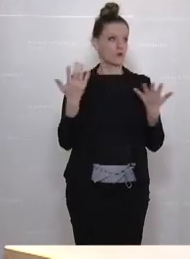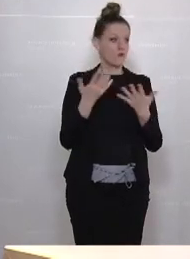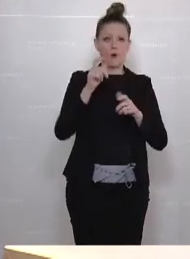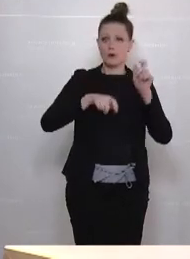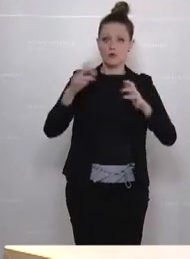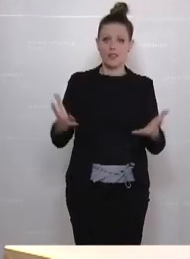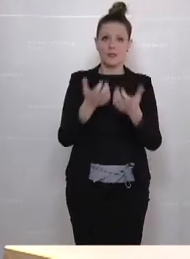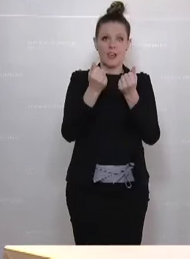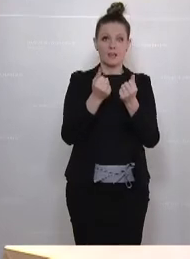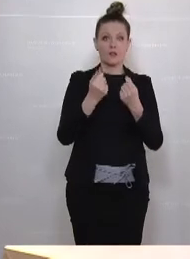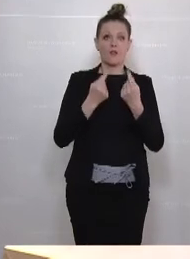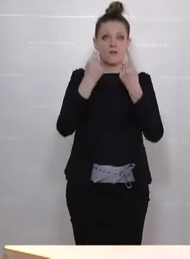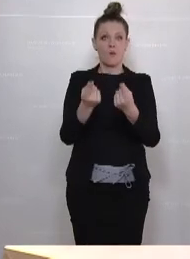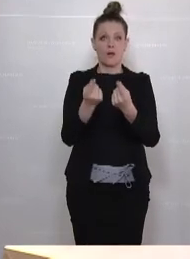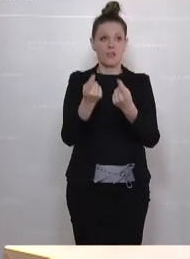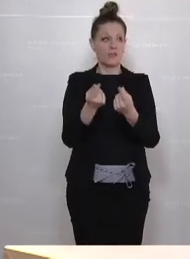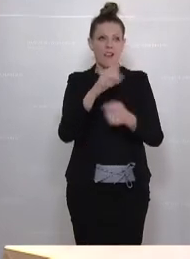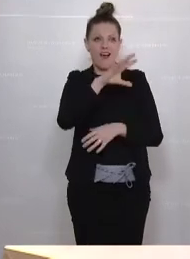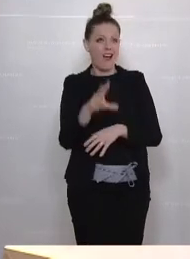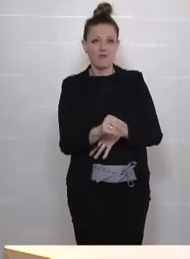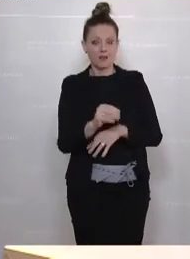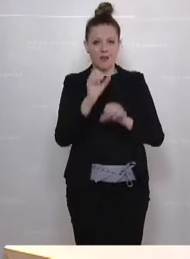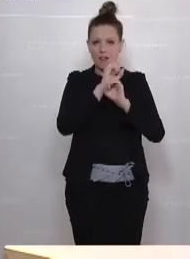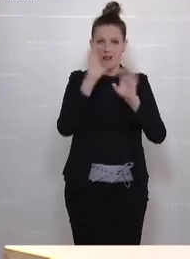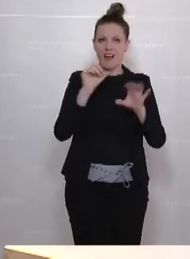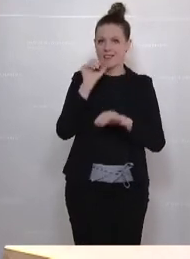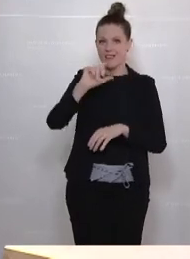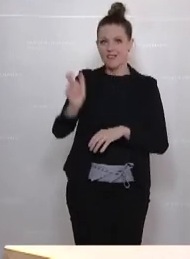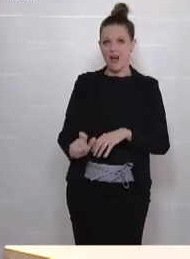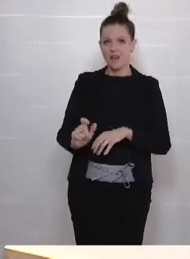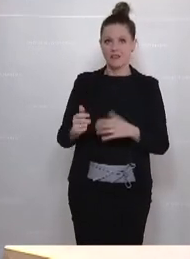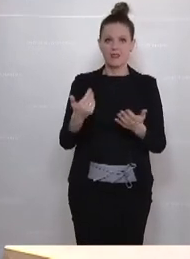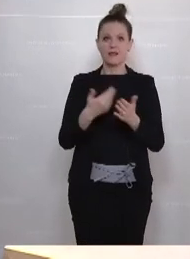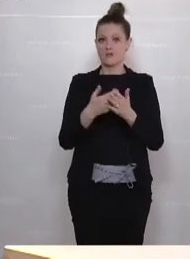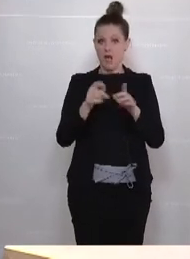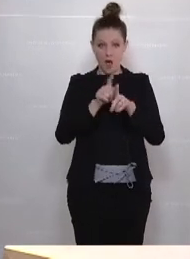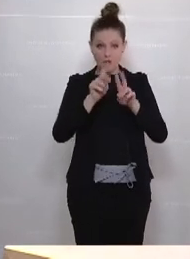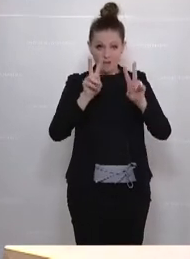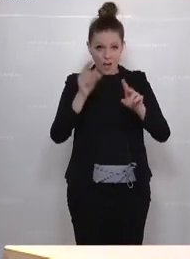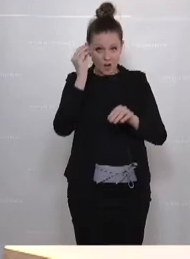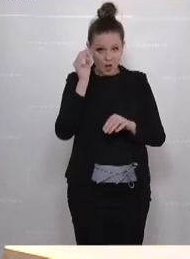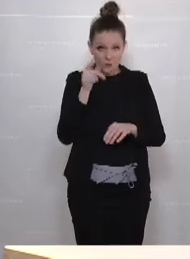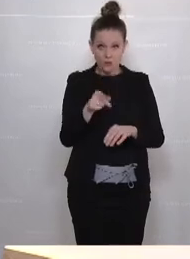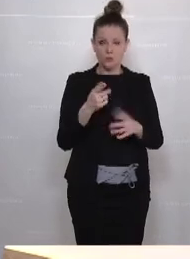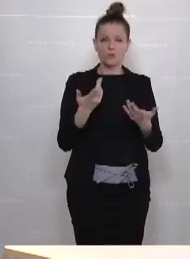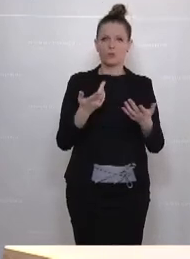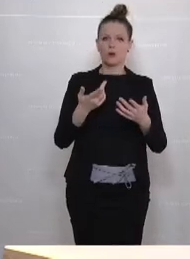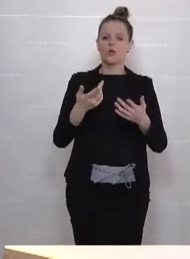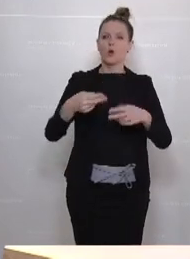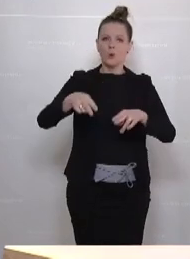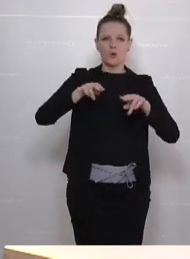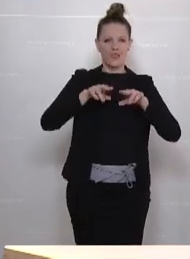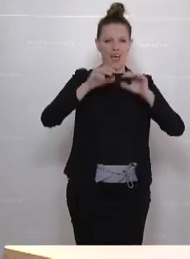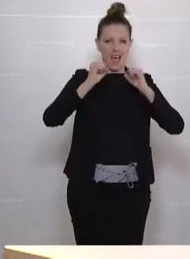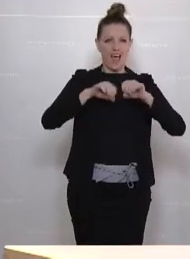Geretteten wieder an Land gesetzt, natürlich in Afrika und nicht in Italien. Und glauben Sie wirklich, dass die Rückkehrabkommen, die ja